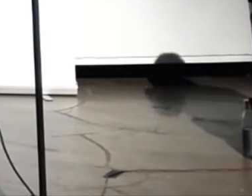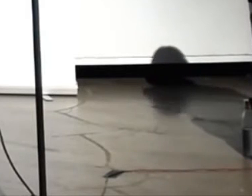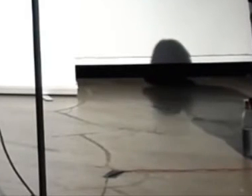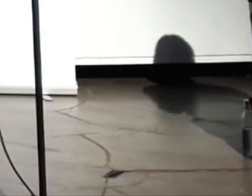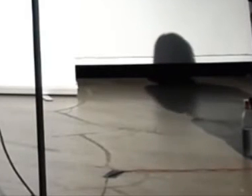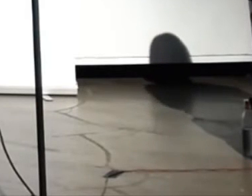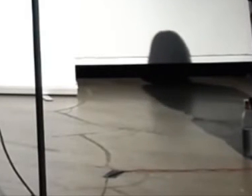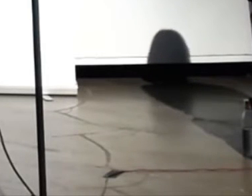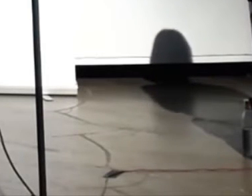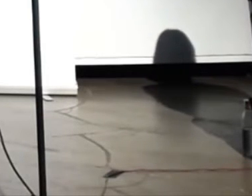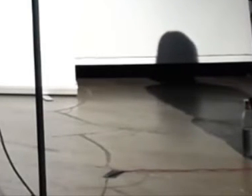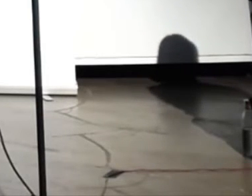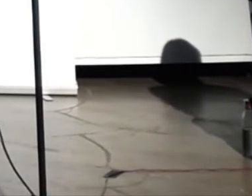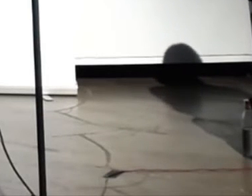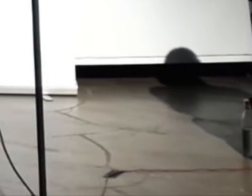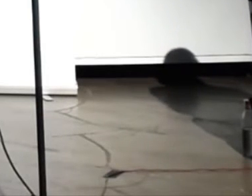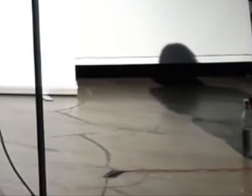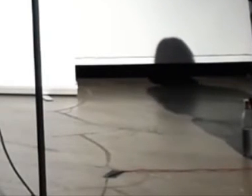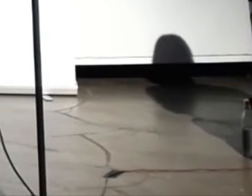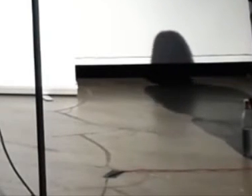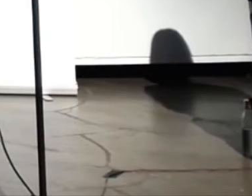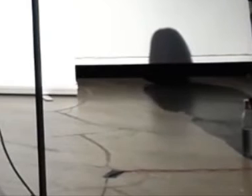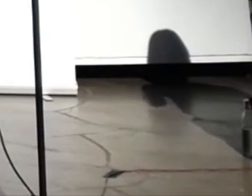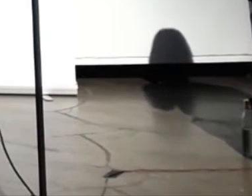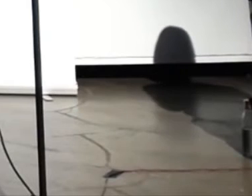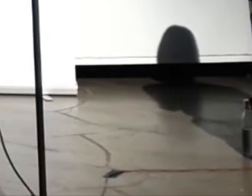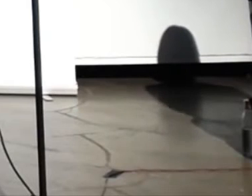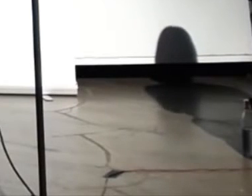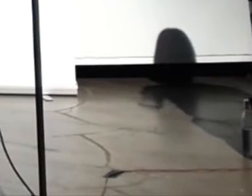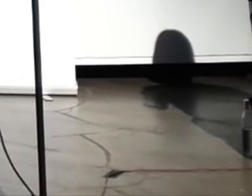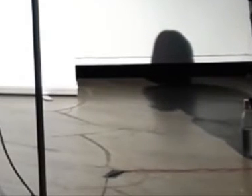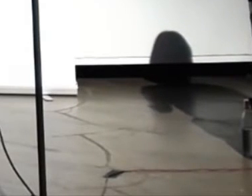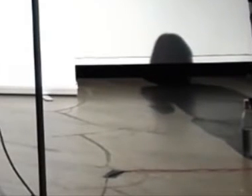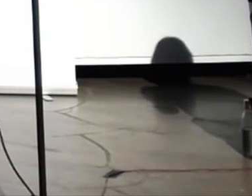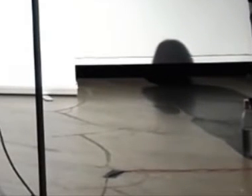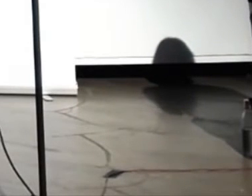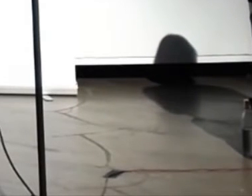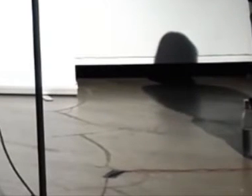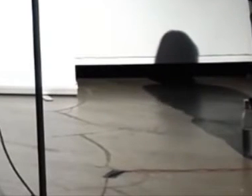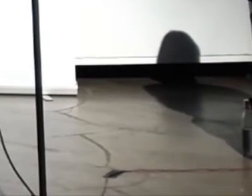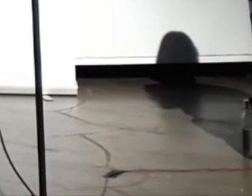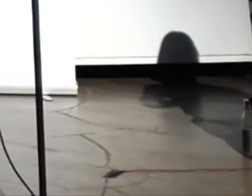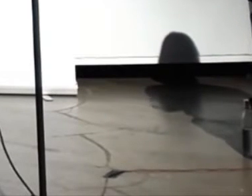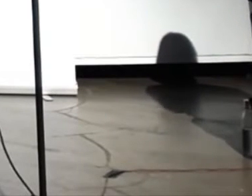saavutettavuuden ja moninaisuuden edistämiseen, etenkin niille kulttuurialan toimijoille.